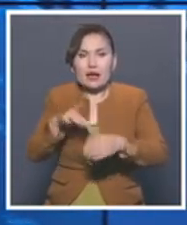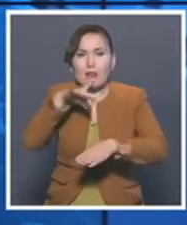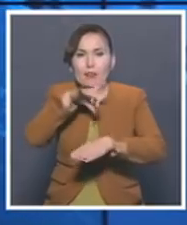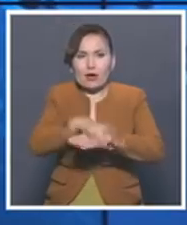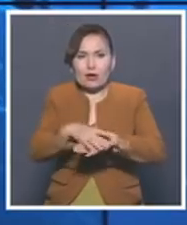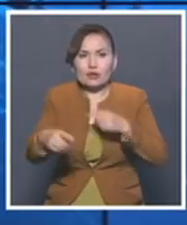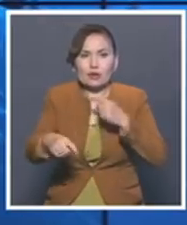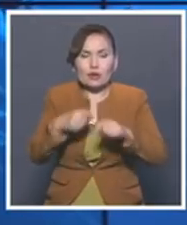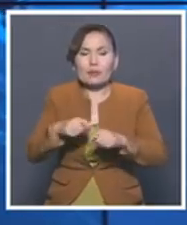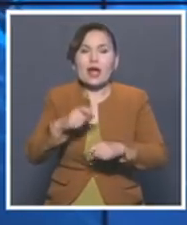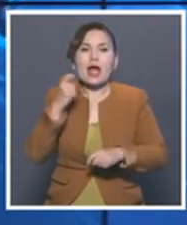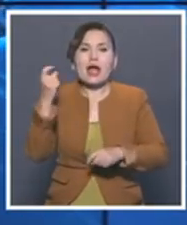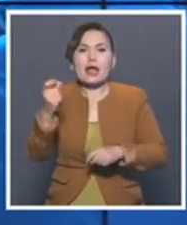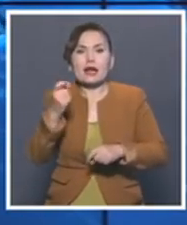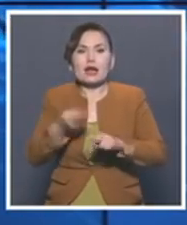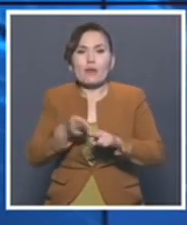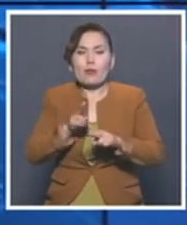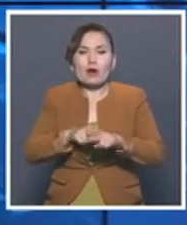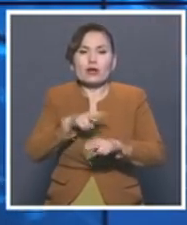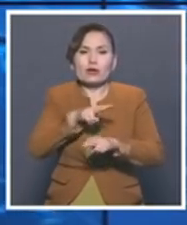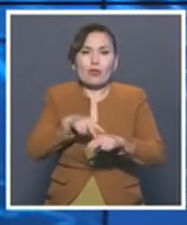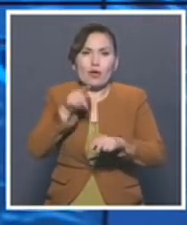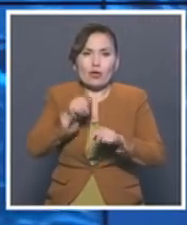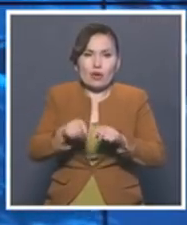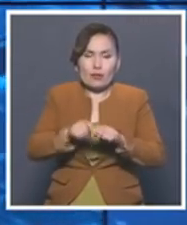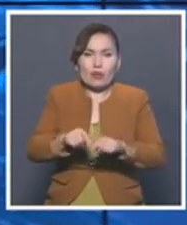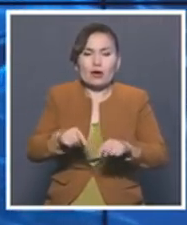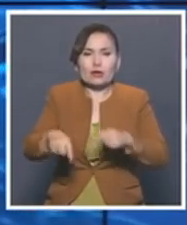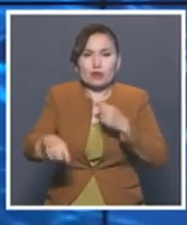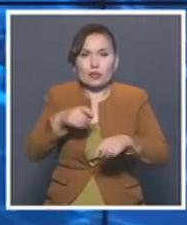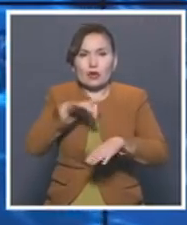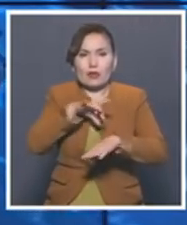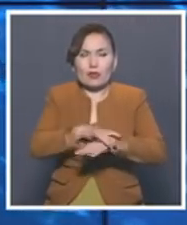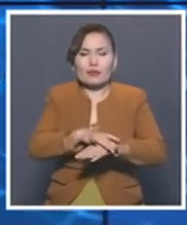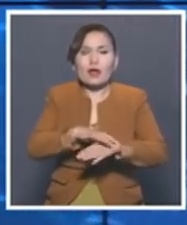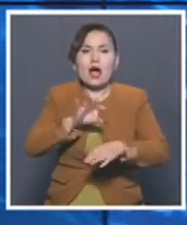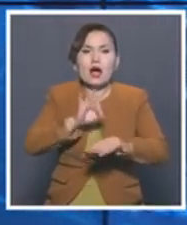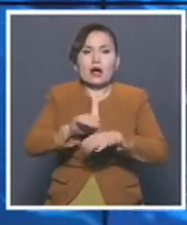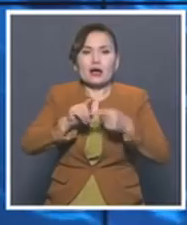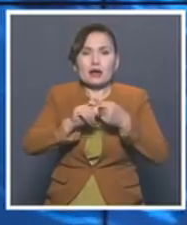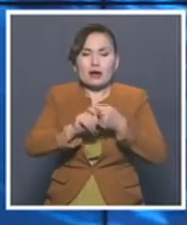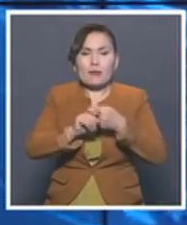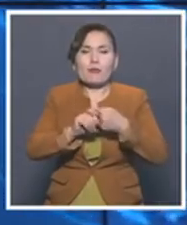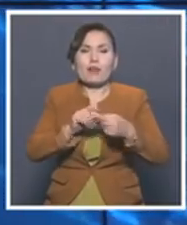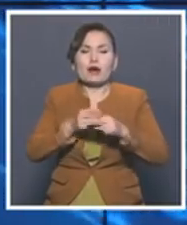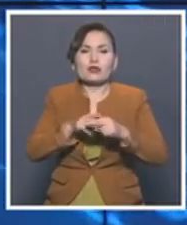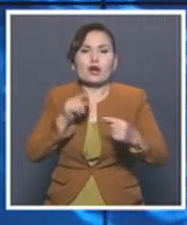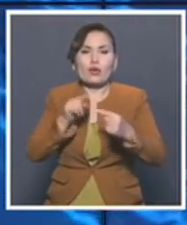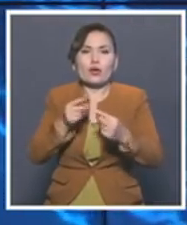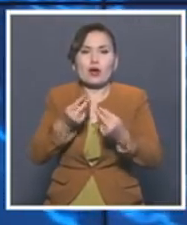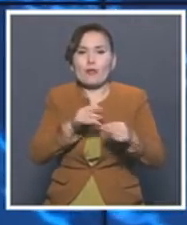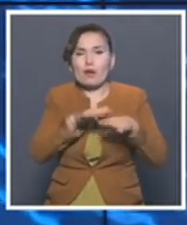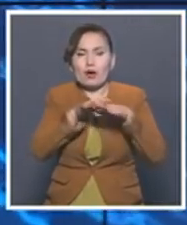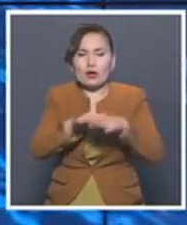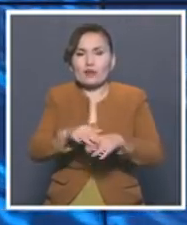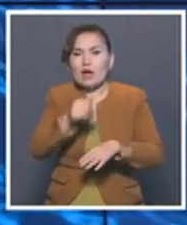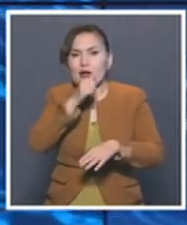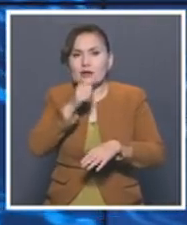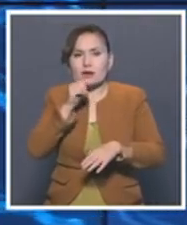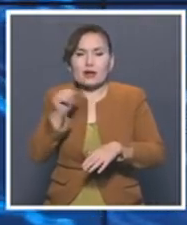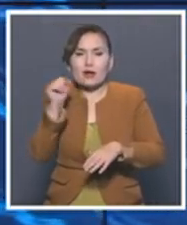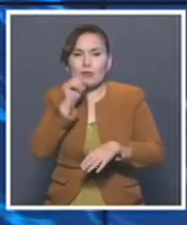ақпарат экономикалық қауіпсіздікті қамтамасыз ету туралы кеңесте айтылды. Коронавирусқа қарсы күреске бөлінген қаражаттың тиімді жұмсалуын тексеру